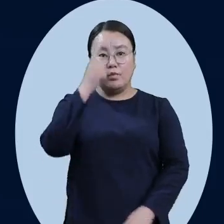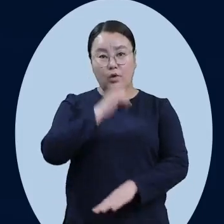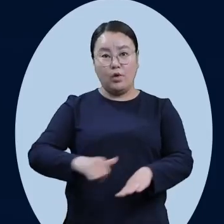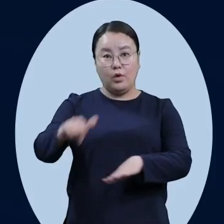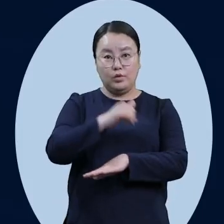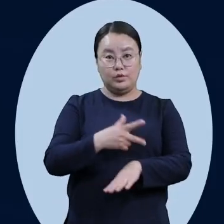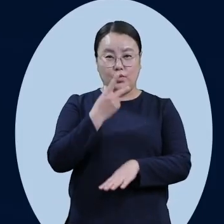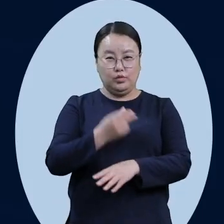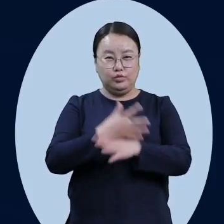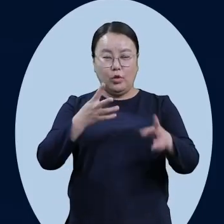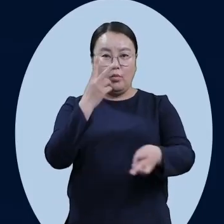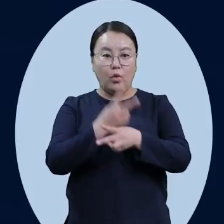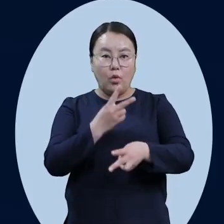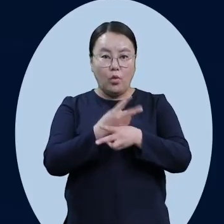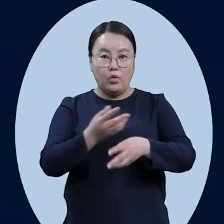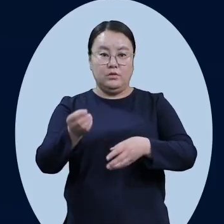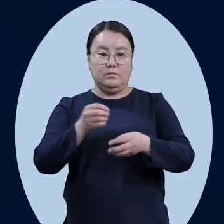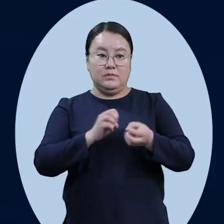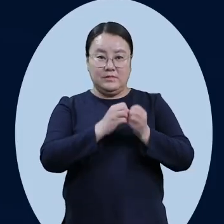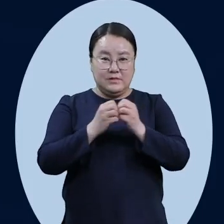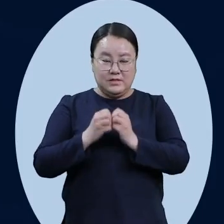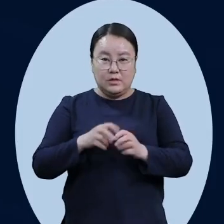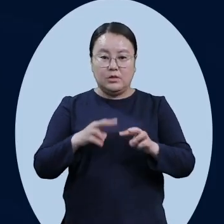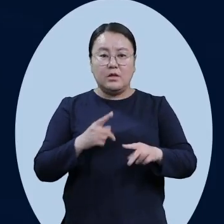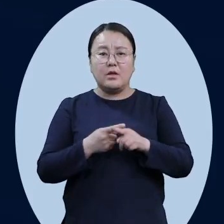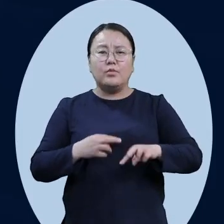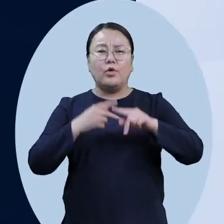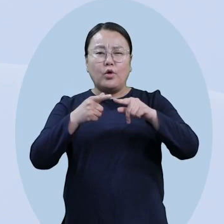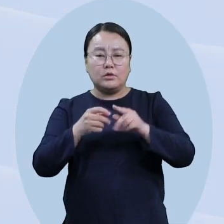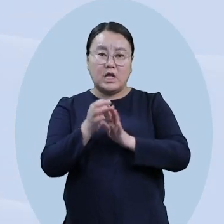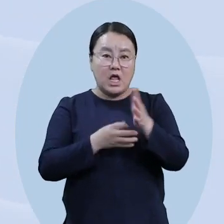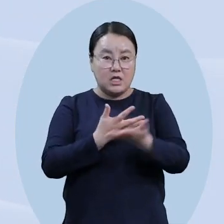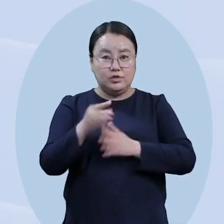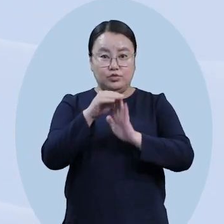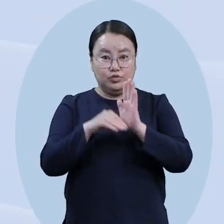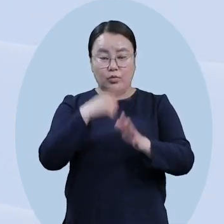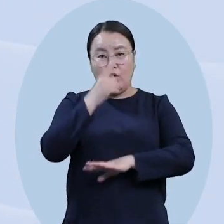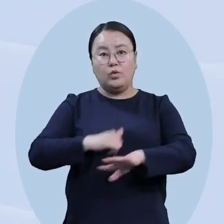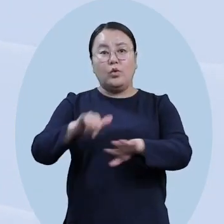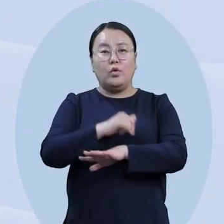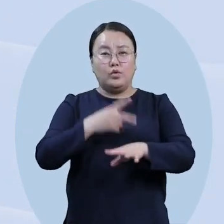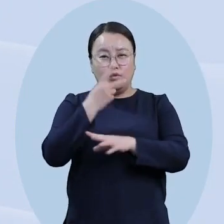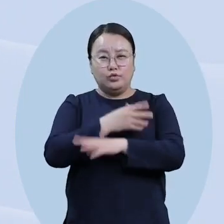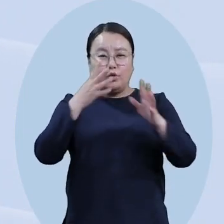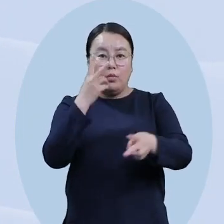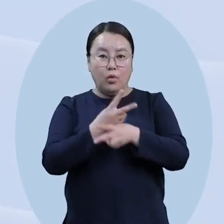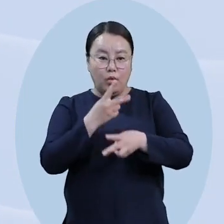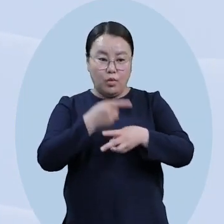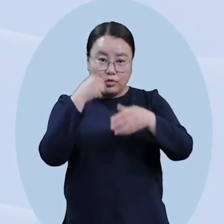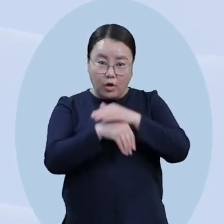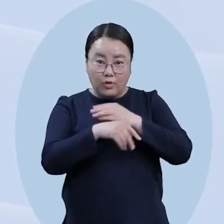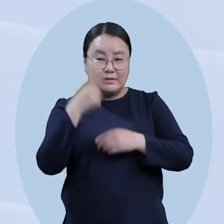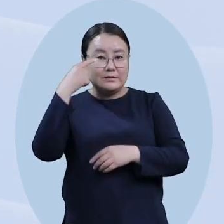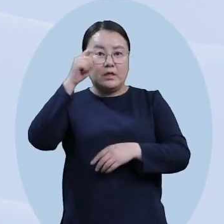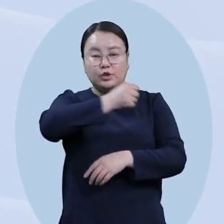Монгол улсын үндсэн хуульд оруулах нэмэлт өөрчлөлтийн төслийг хэлэлцэх журам. Монгол улсын үндсэн хуульд нэмэлт өөрчлөлт оруулах